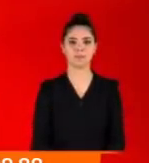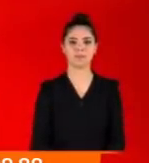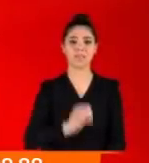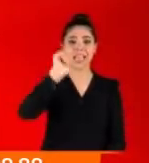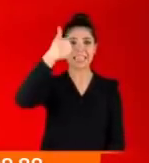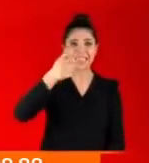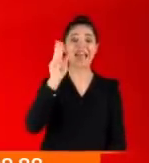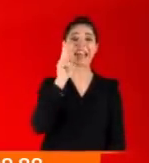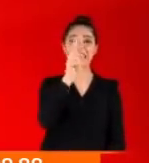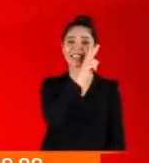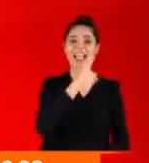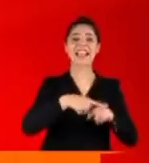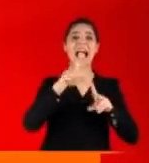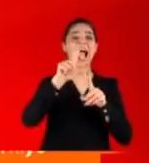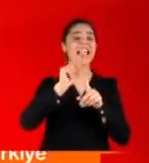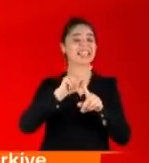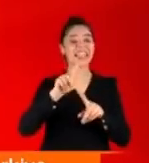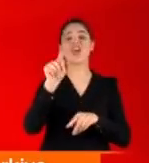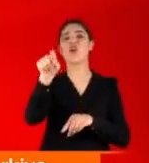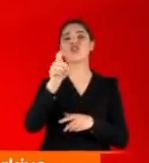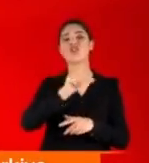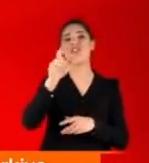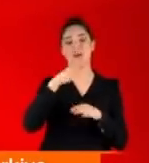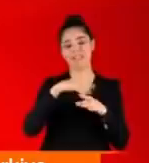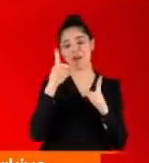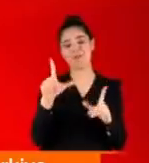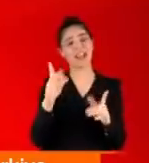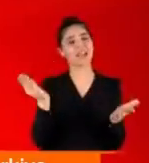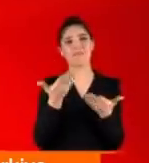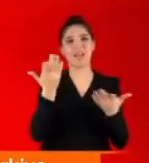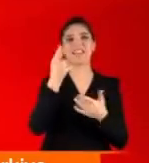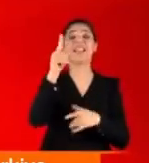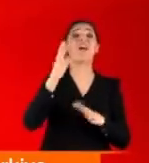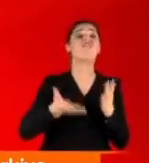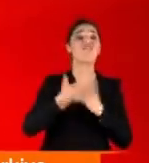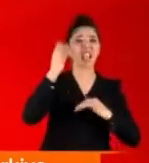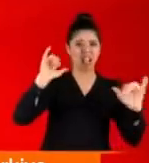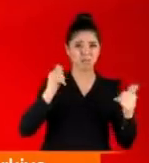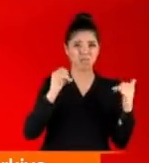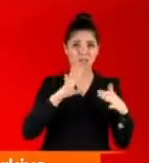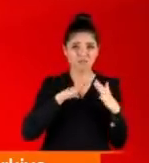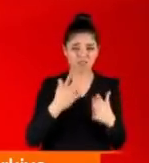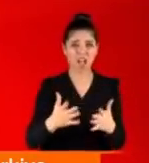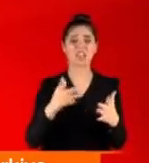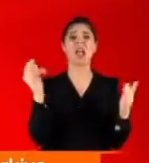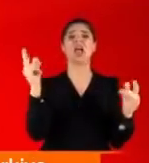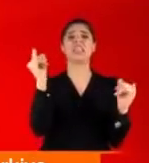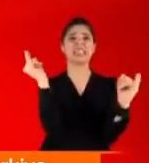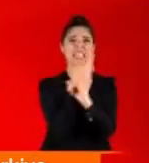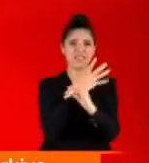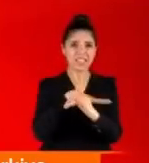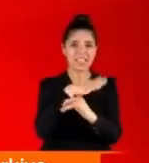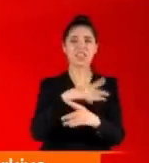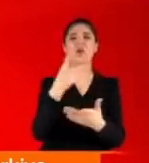da teyzemizin eltisinin cevabını yapmak lazım belki de. Evet, fazla kilolardan şikayetçi olanlar zayıflamak için birçok yöntem deniyor